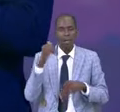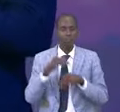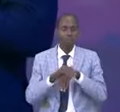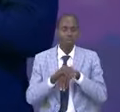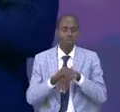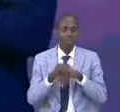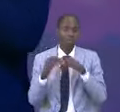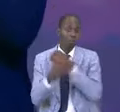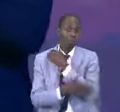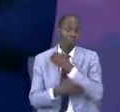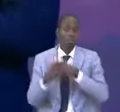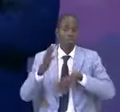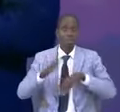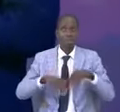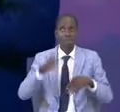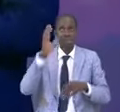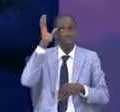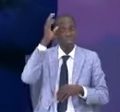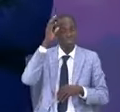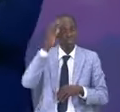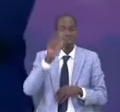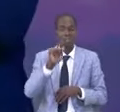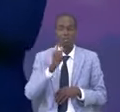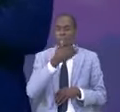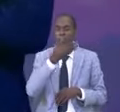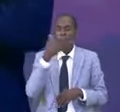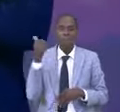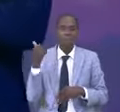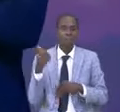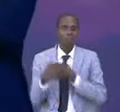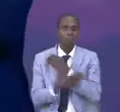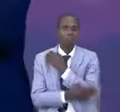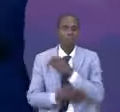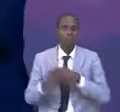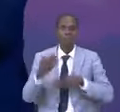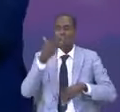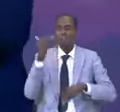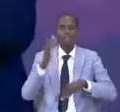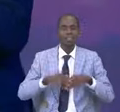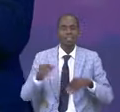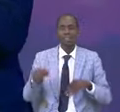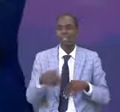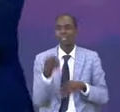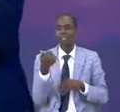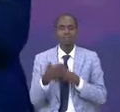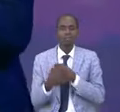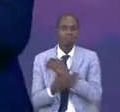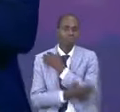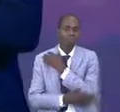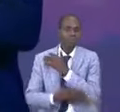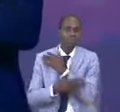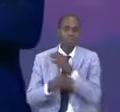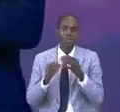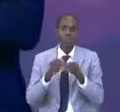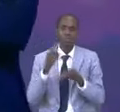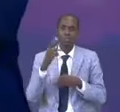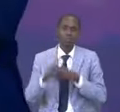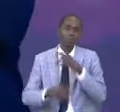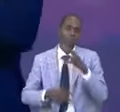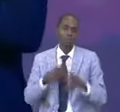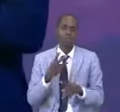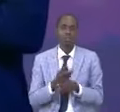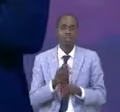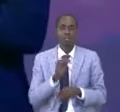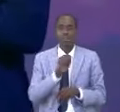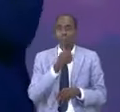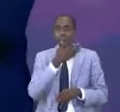une meilleure citrique cité meilleur que tout autre pays du monde une meilleure cité meilleure que New